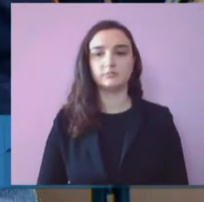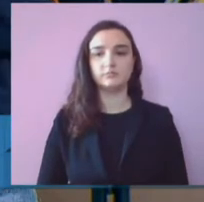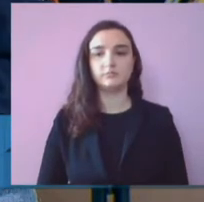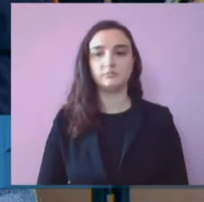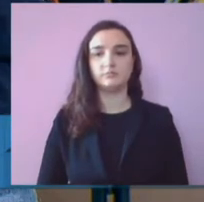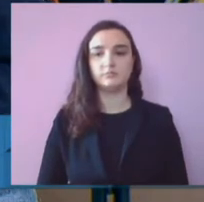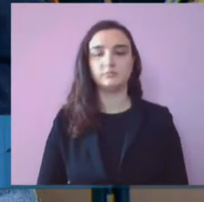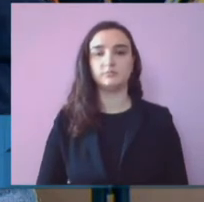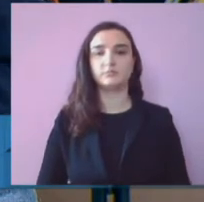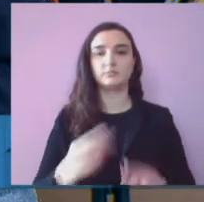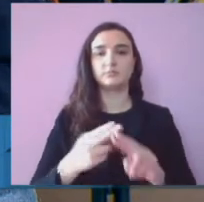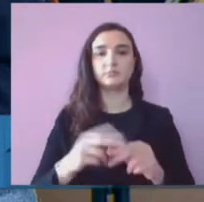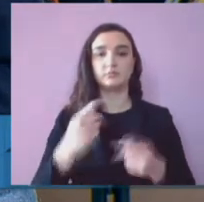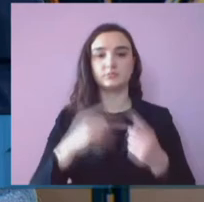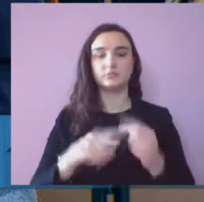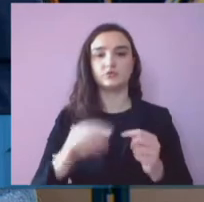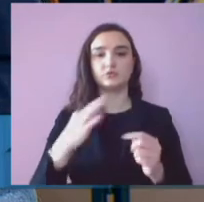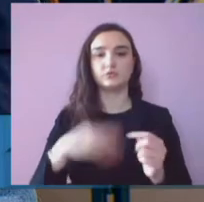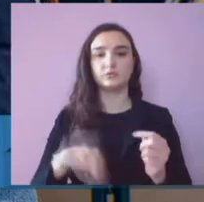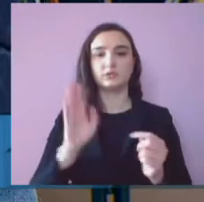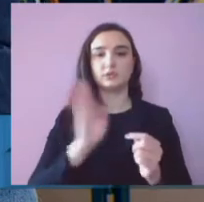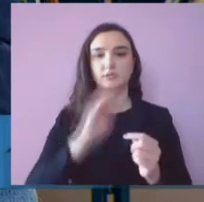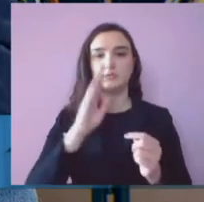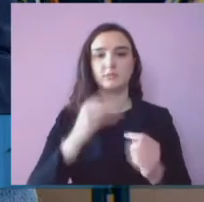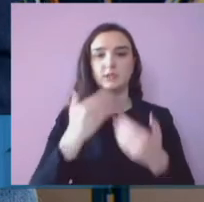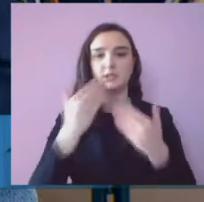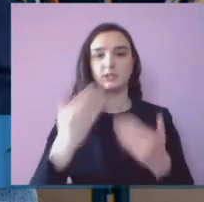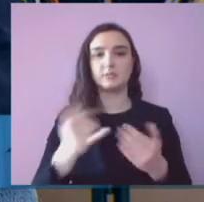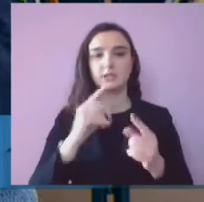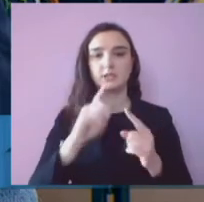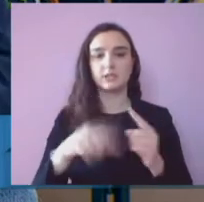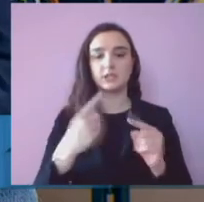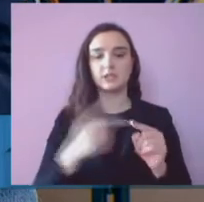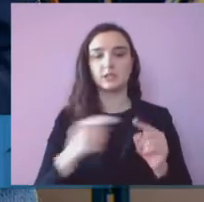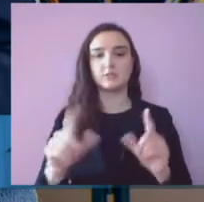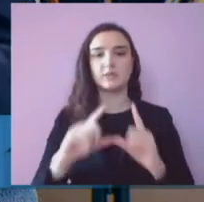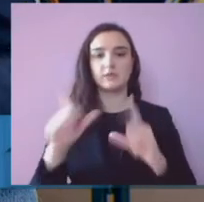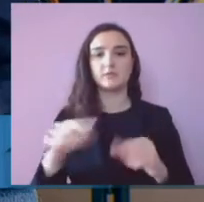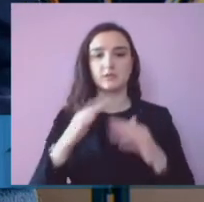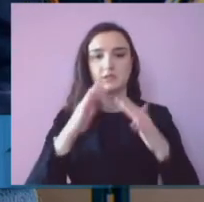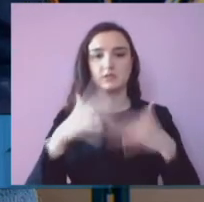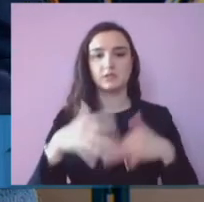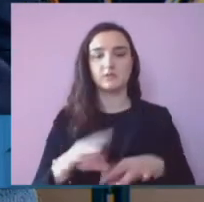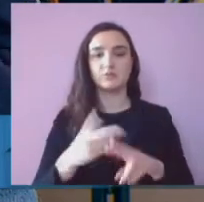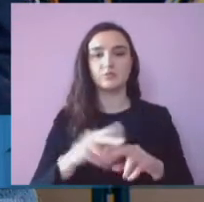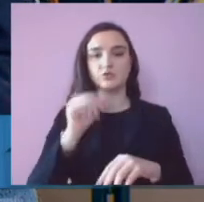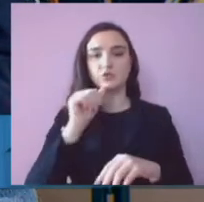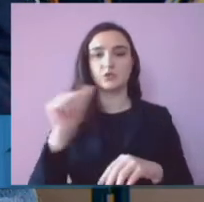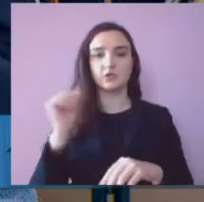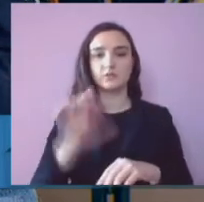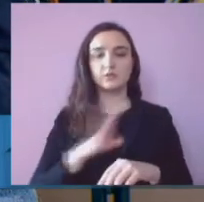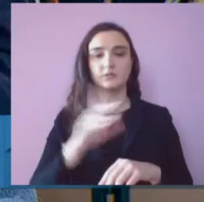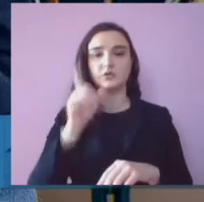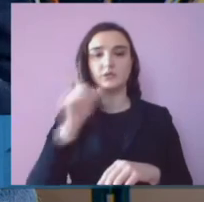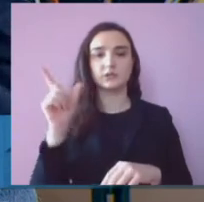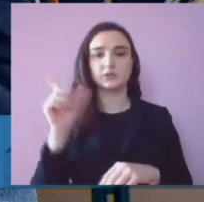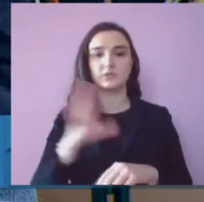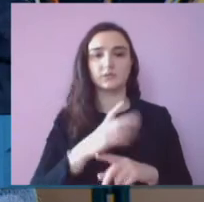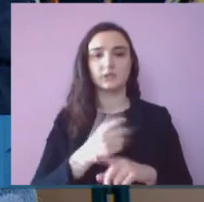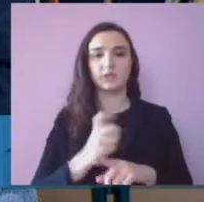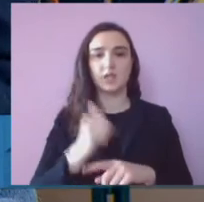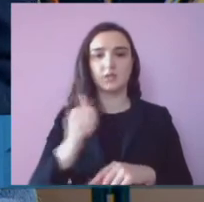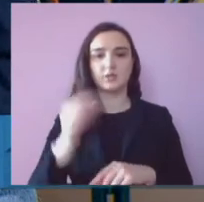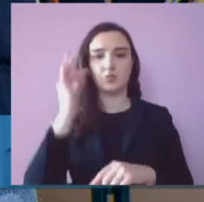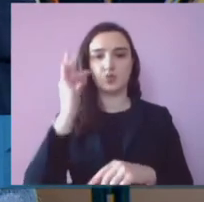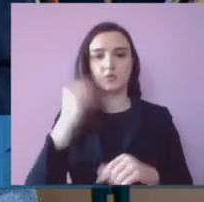ეკითხება დედას, მამას, რომ აი წელს მივდივართ ზღვაზე, იმიტომ რომ შაშან ვიყავი, შაშანწი ვიყავი და ძალიან კარგი მოგონებები დამჭა,